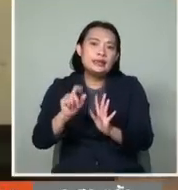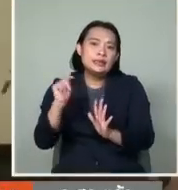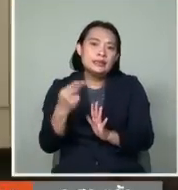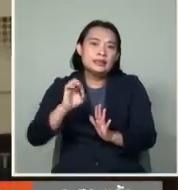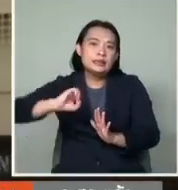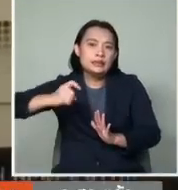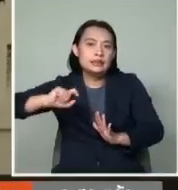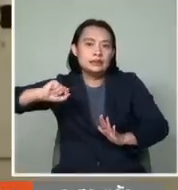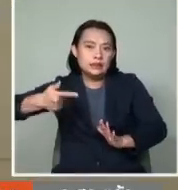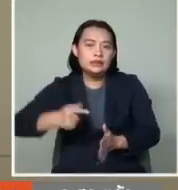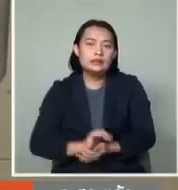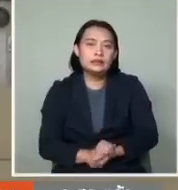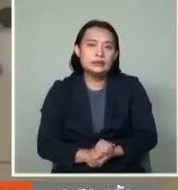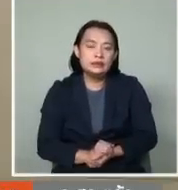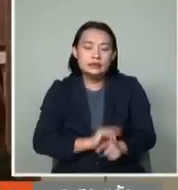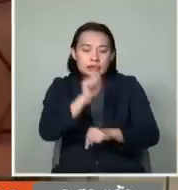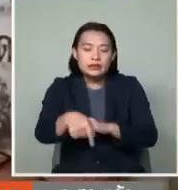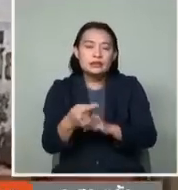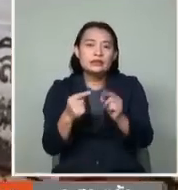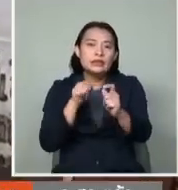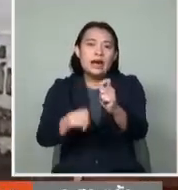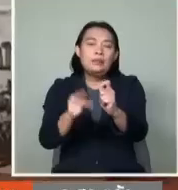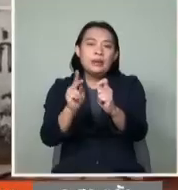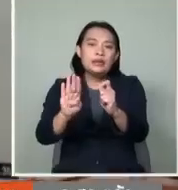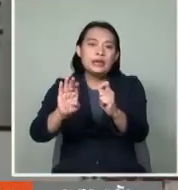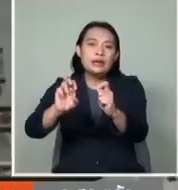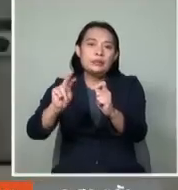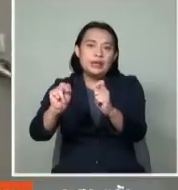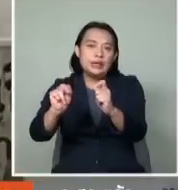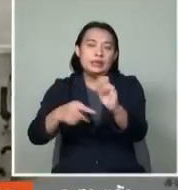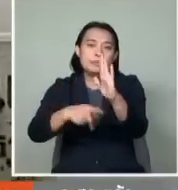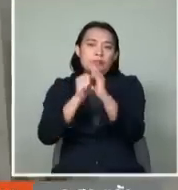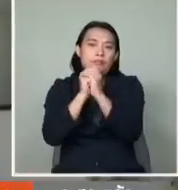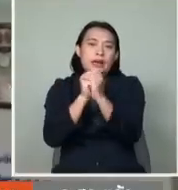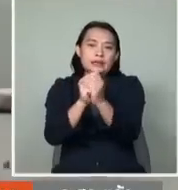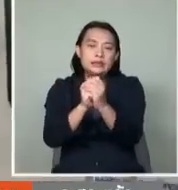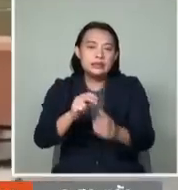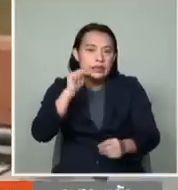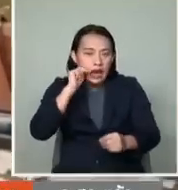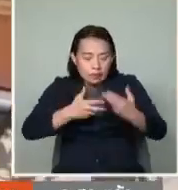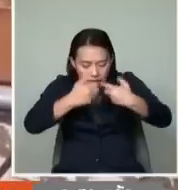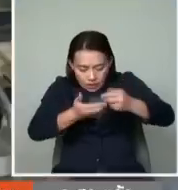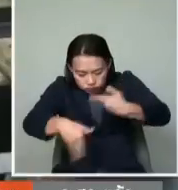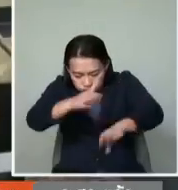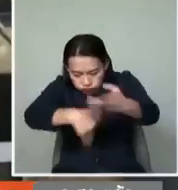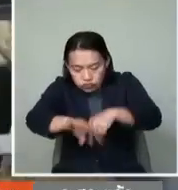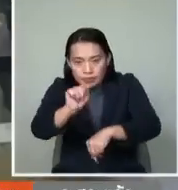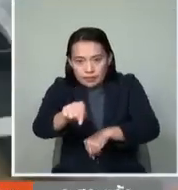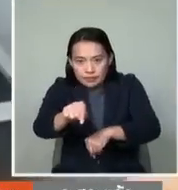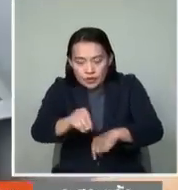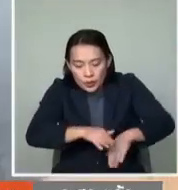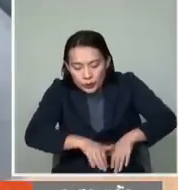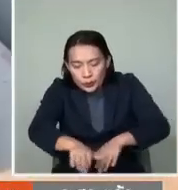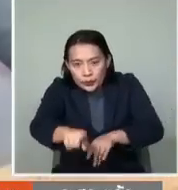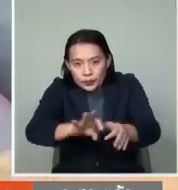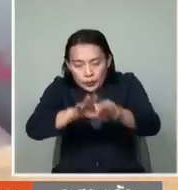เข้าไปสู่เขตพื้นที่อำเภอกบินบุรีจังหวัดปราจีนบุรีซึ่งจะทำให้ปริมาณน้ำในคลองพระสะทึงนั้นค่อยๆลด